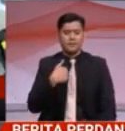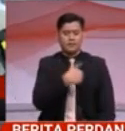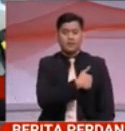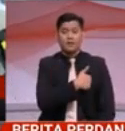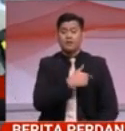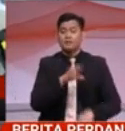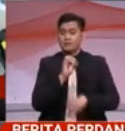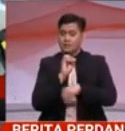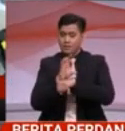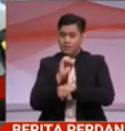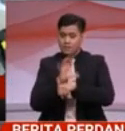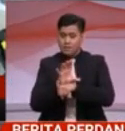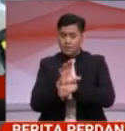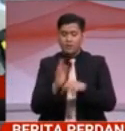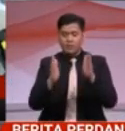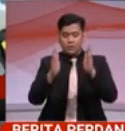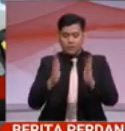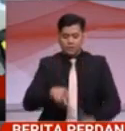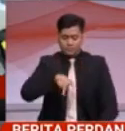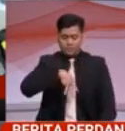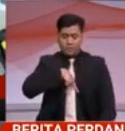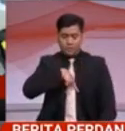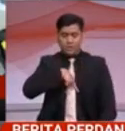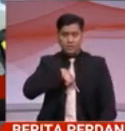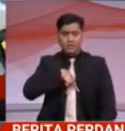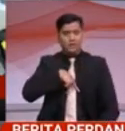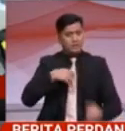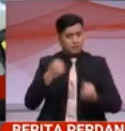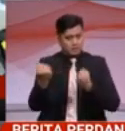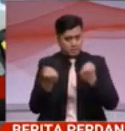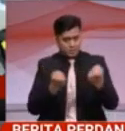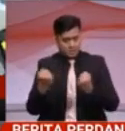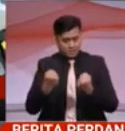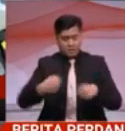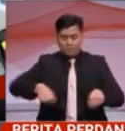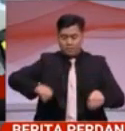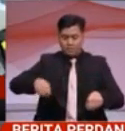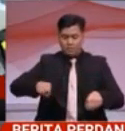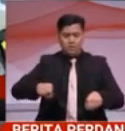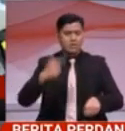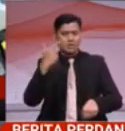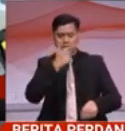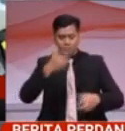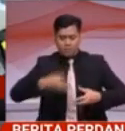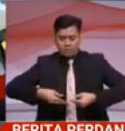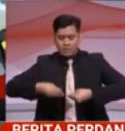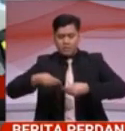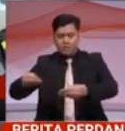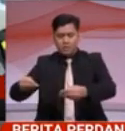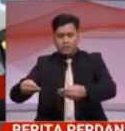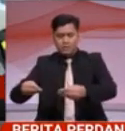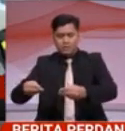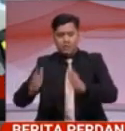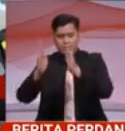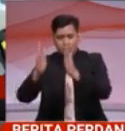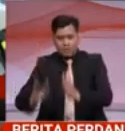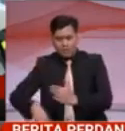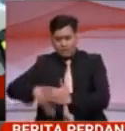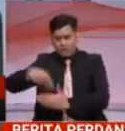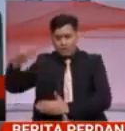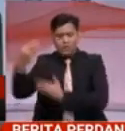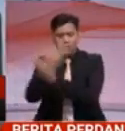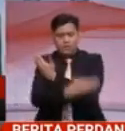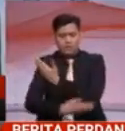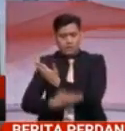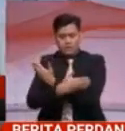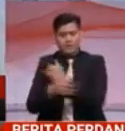kita nasihatkan kepada pemilik kenderaan, jangan benarkanlah pemandu-pemandu asing yang tidak ada sah lesen ni untuk memandu kenderaan ya.